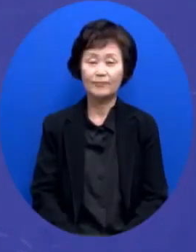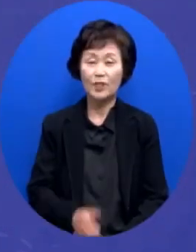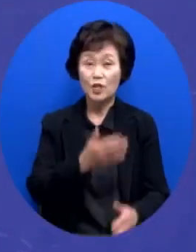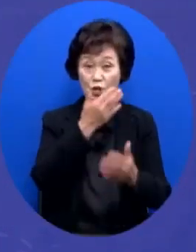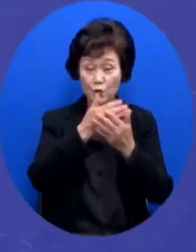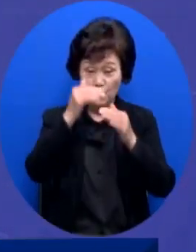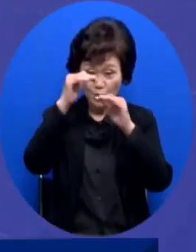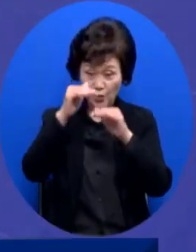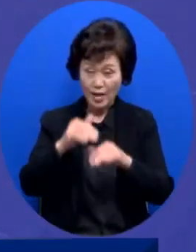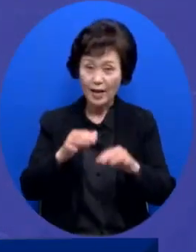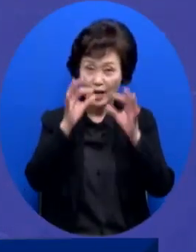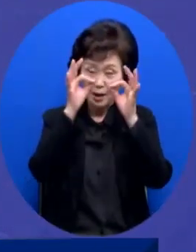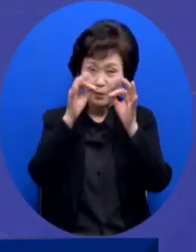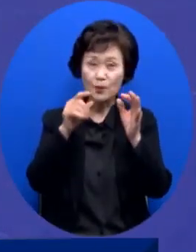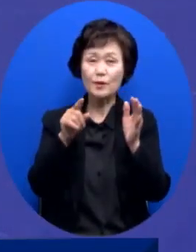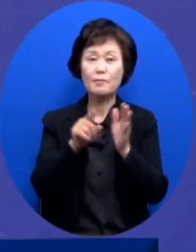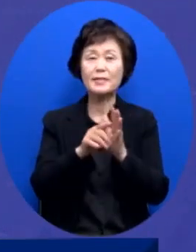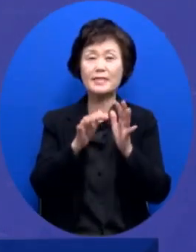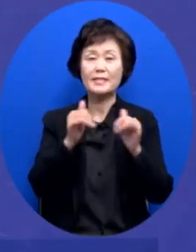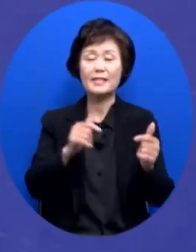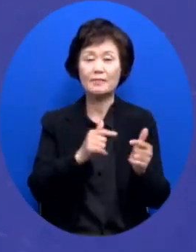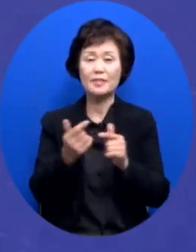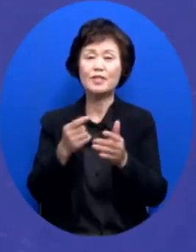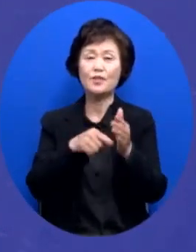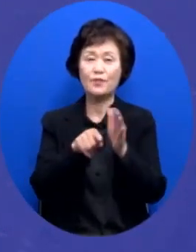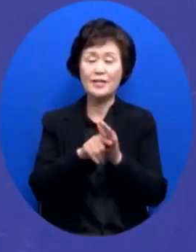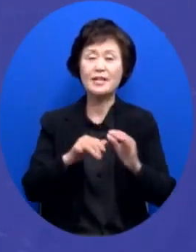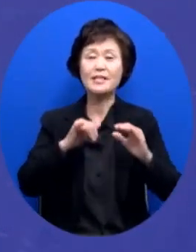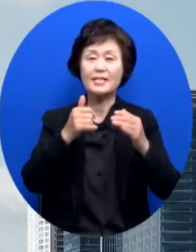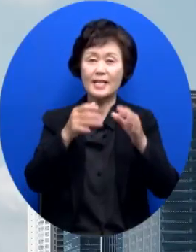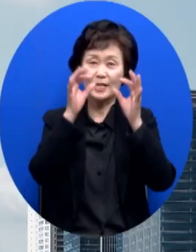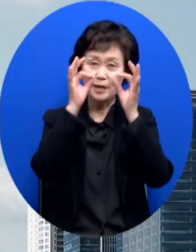주요 이슈를 살펴보는 소셜브리핑 크리스천 위한 세상복입니다.